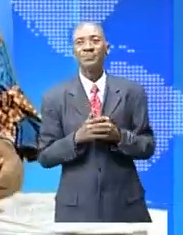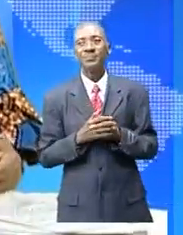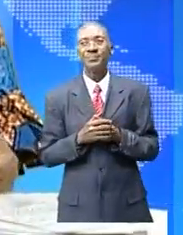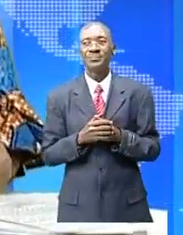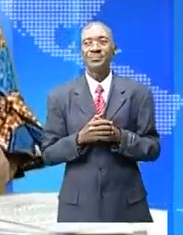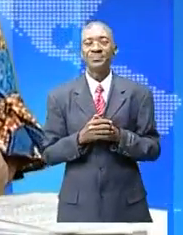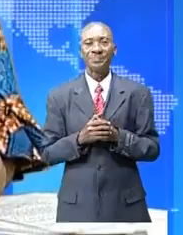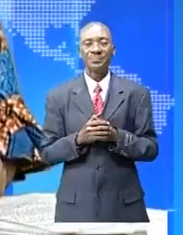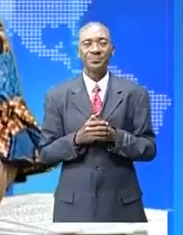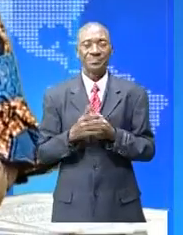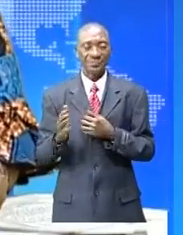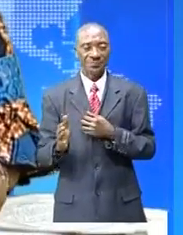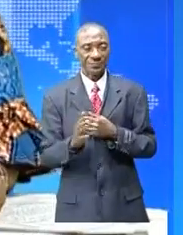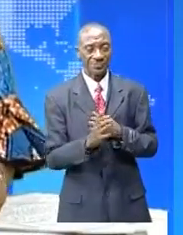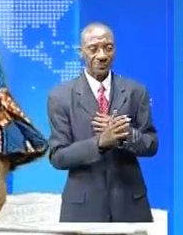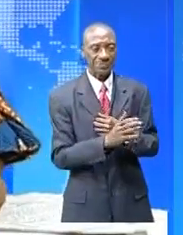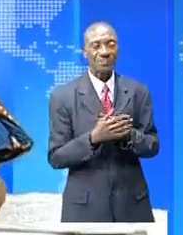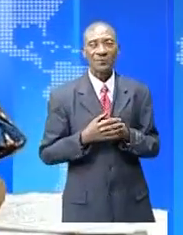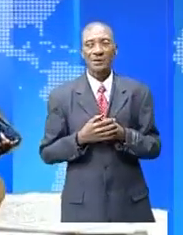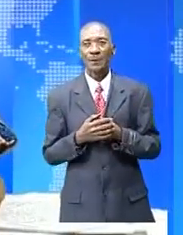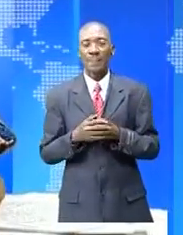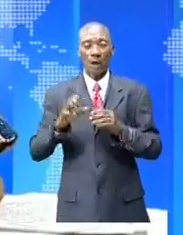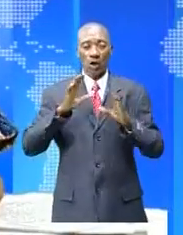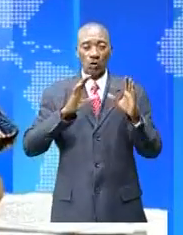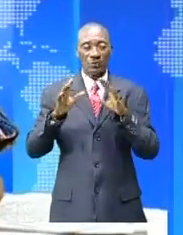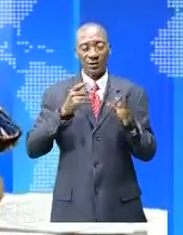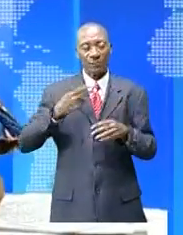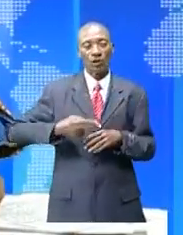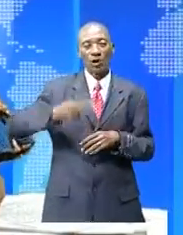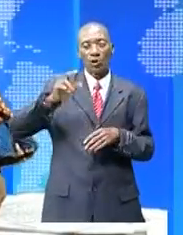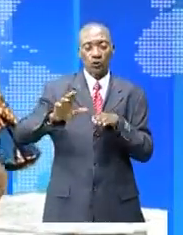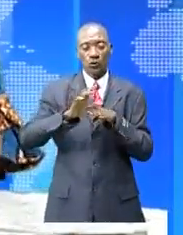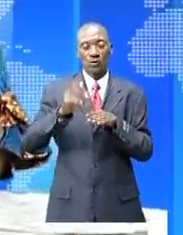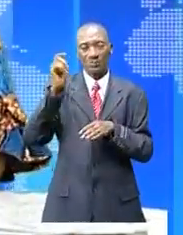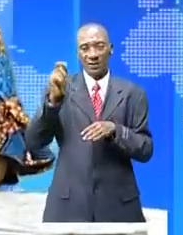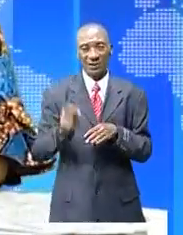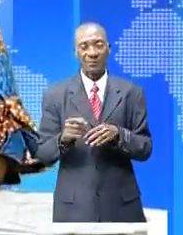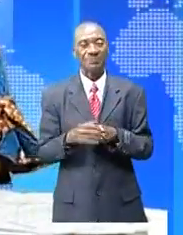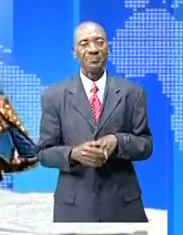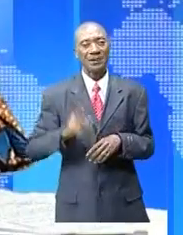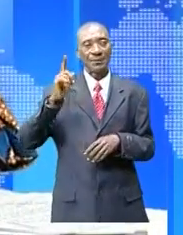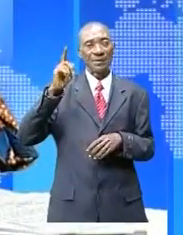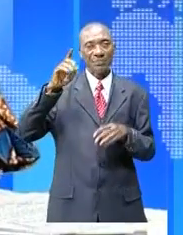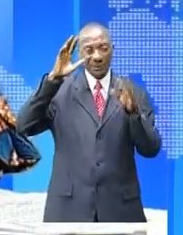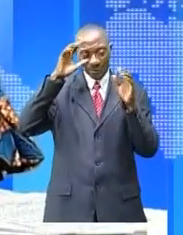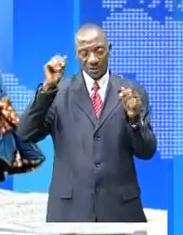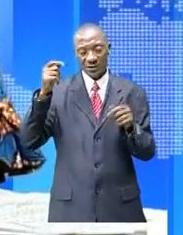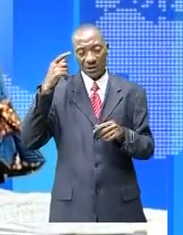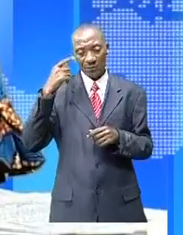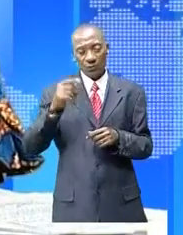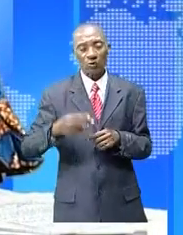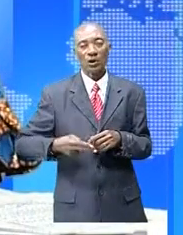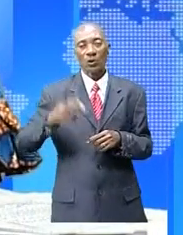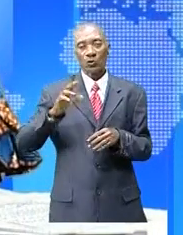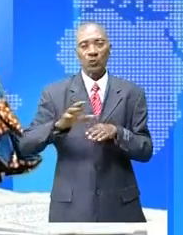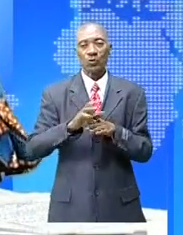Nous avons un communiqué de la Haute Cour militaire. Le premier président de la Haute Cour militaire